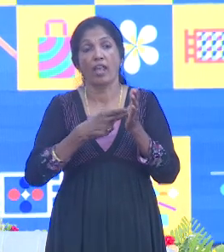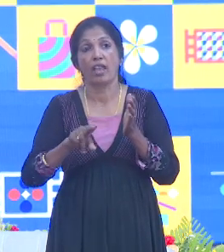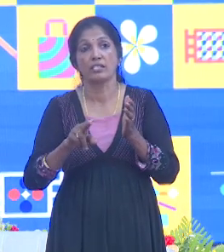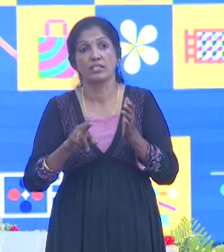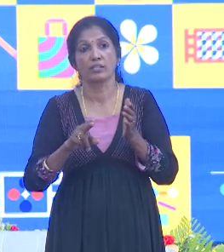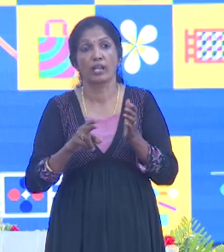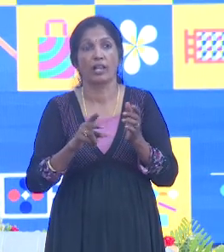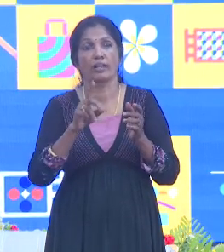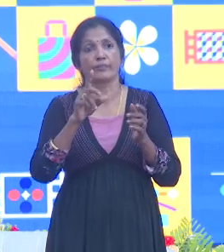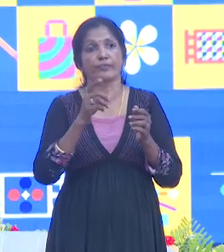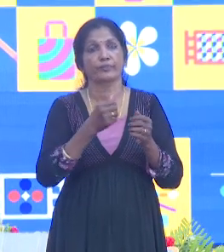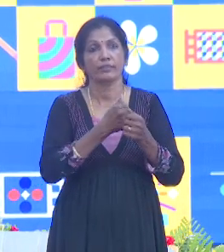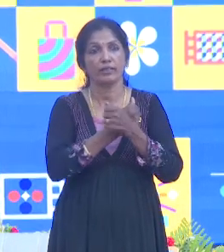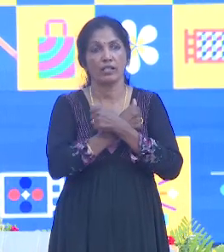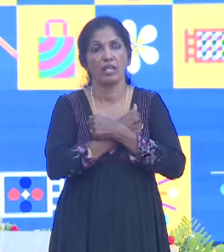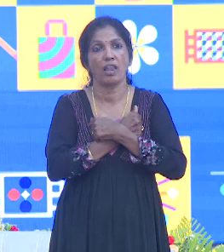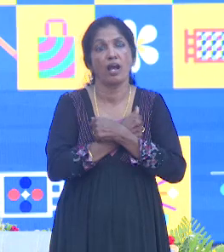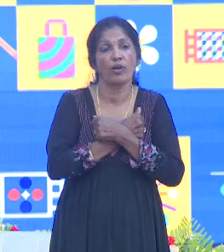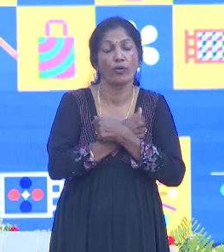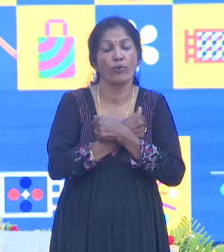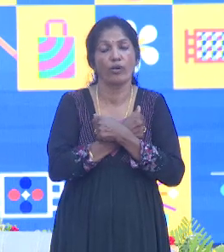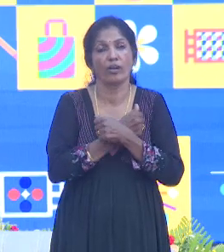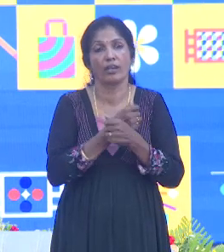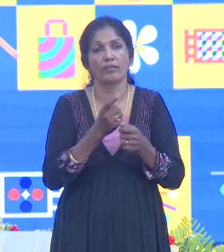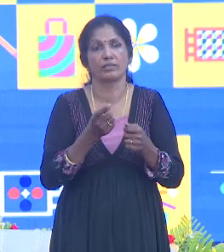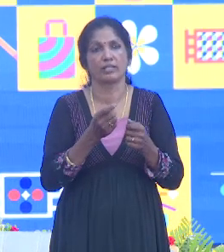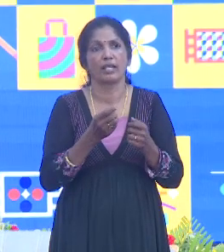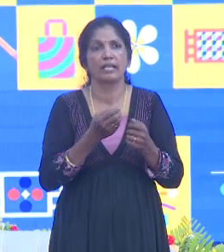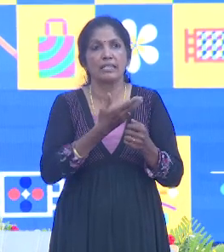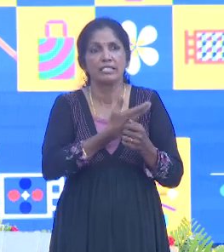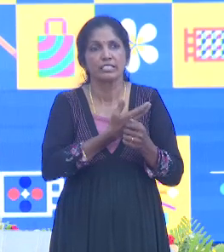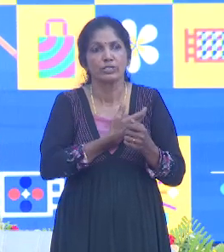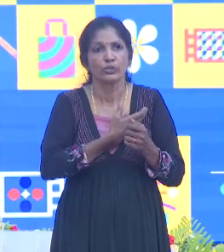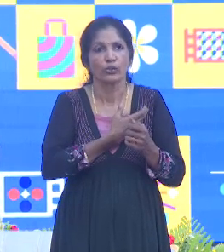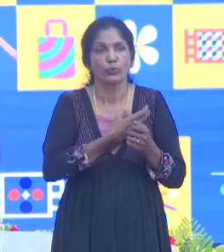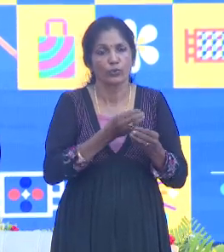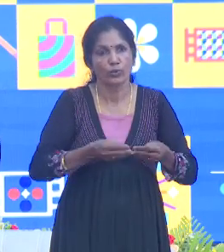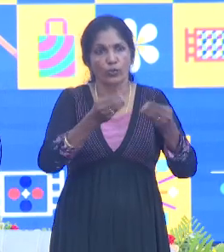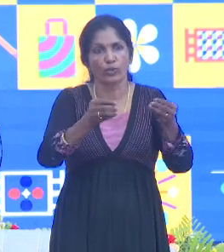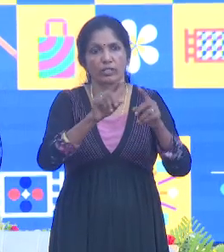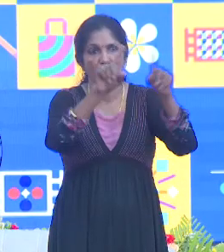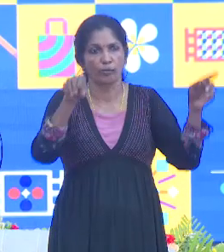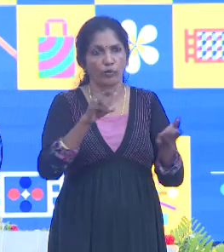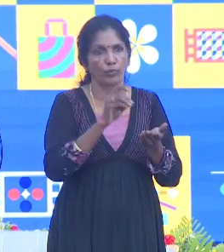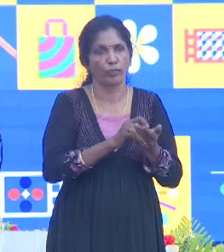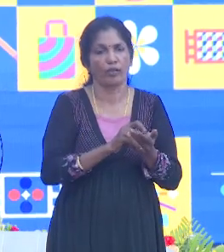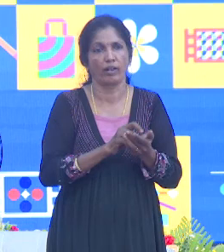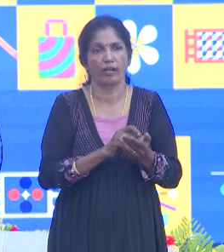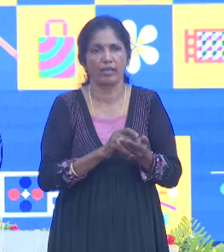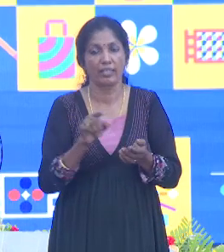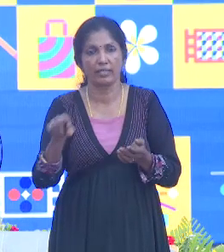അഫക്ഷൻ, സ്നേഹ വാത്സല്യങ്ങൾ പ്രമാണിച്ച് കൈമാറ്റം ചെയ്ത ഭൂമിയാണെങ്കിൽ അത് നൾ ആൻഡ് വോയിഡ്